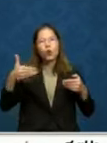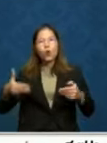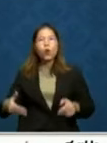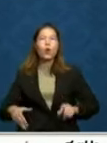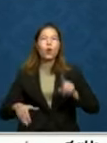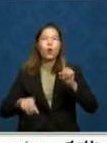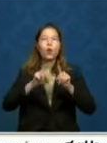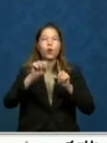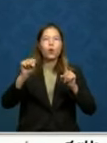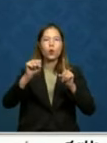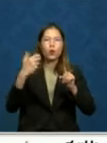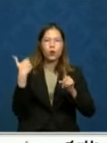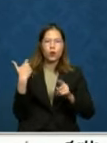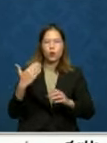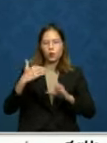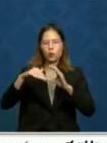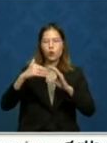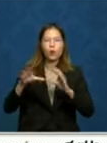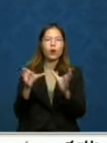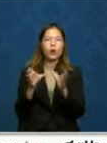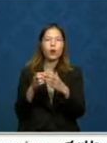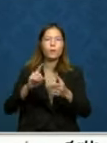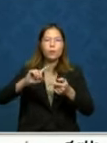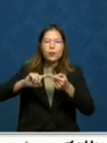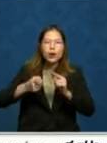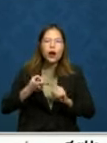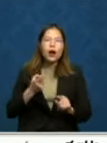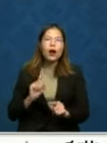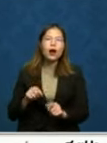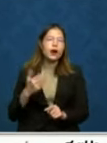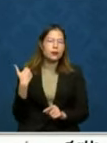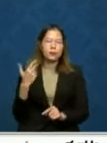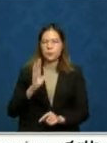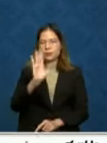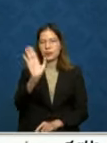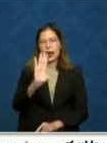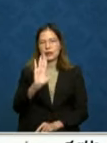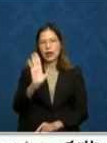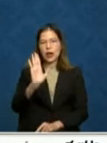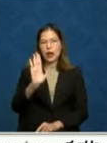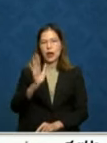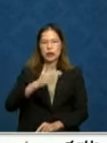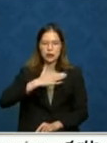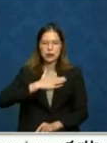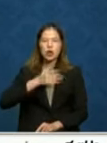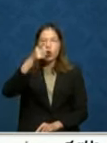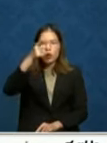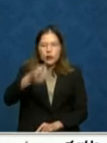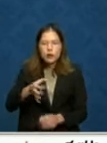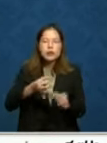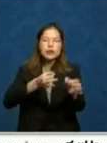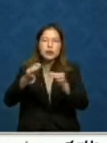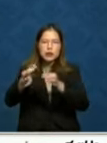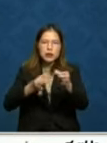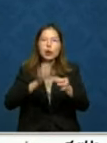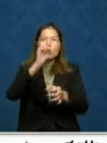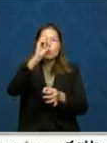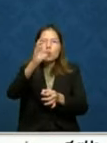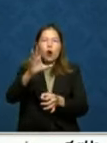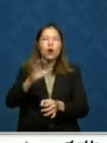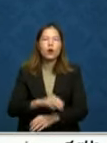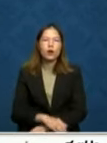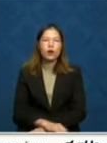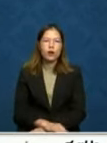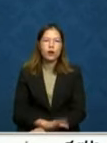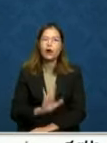แล้วผมก็ส่งเข้าไปว่าเพื่อนมันไม่ใช่ของจริงเป็นอย่างนี้ผมบอกไป